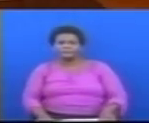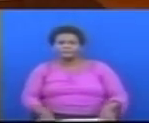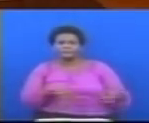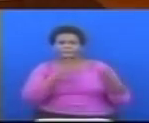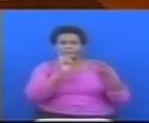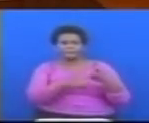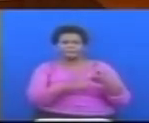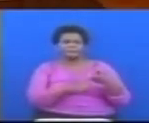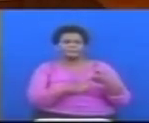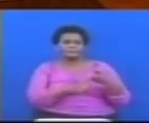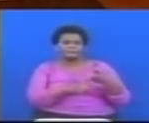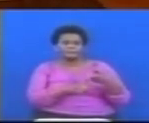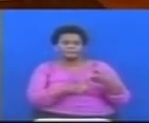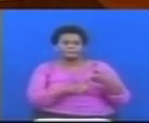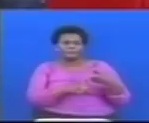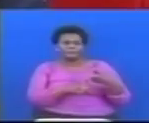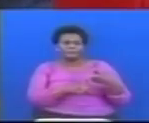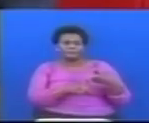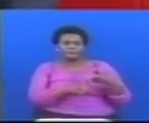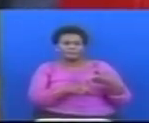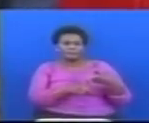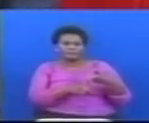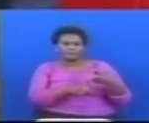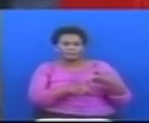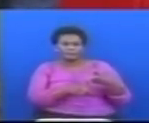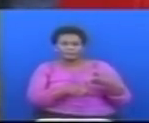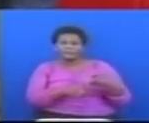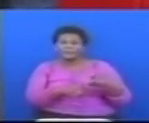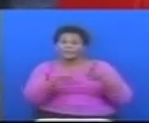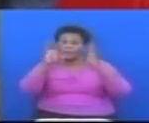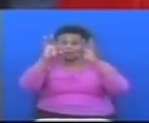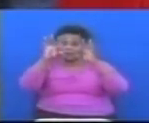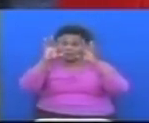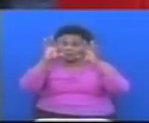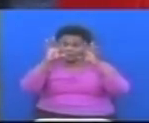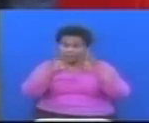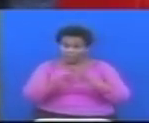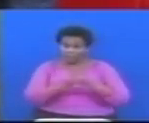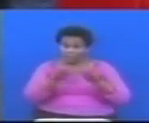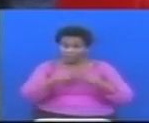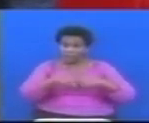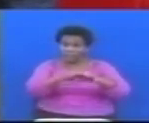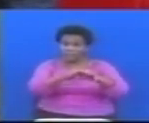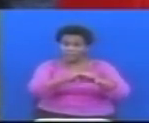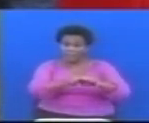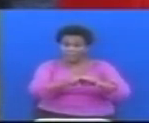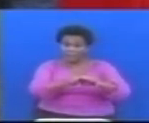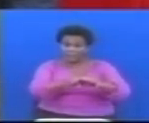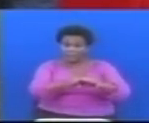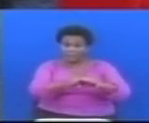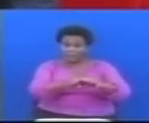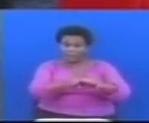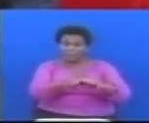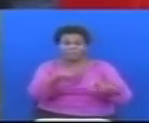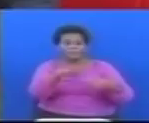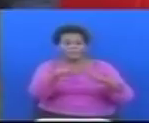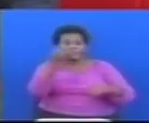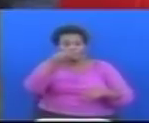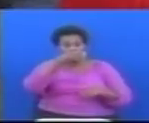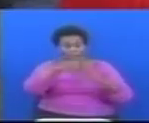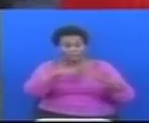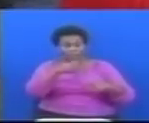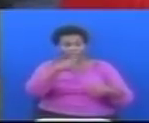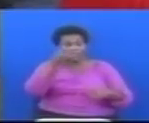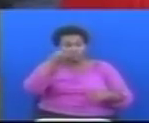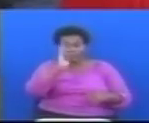Naibu Spika, taarifa utekelezaji wa ahadi za serikali mwaka 2006 ilieleza wazi kuna